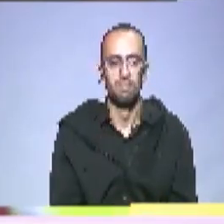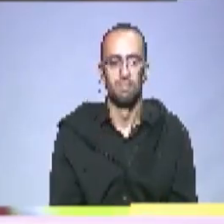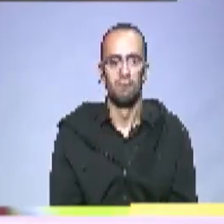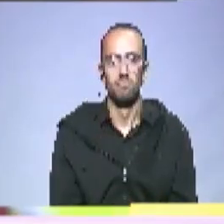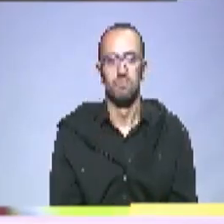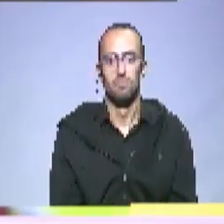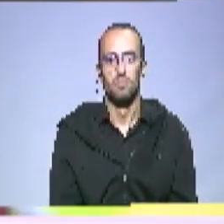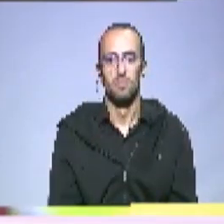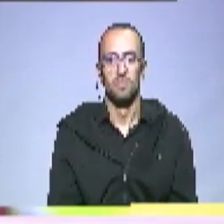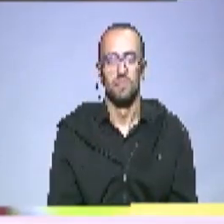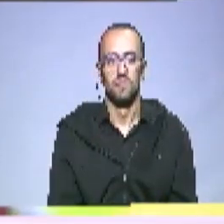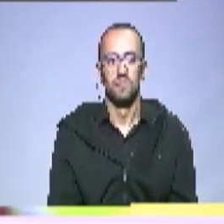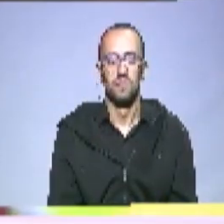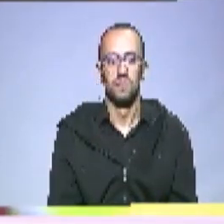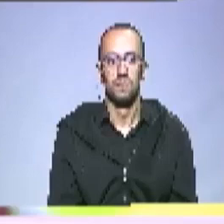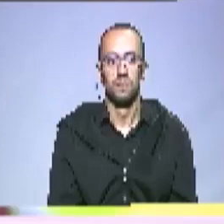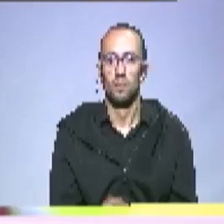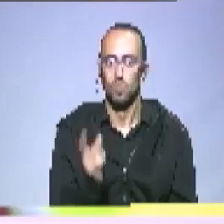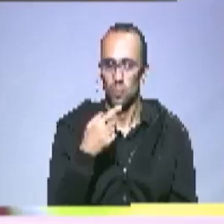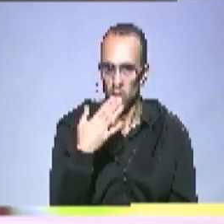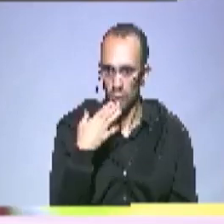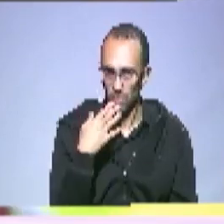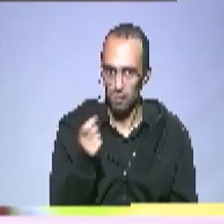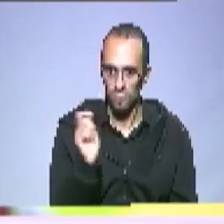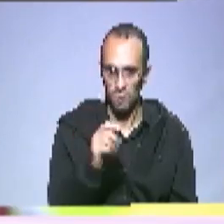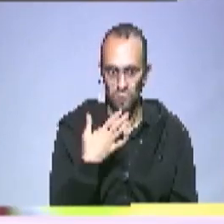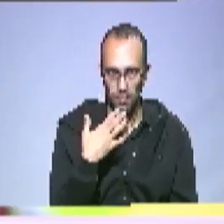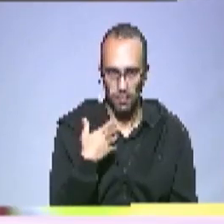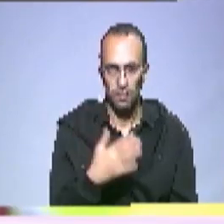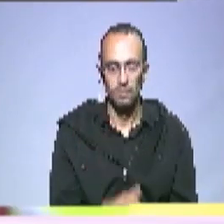فانا يعني وهجيب لها الشطه كمان الناشفه بتاعتها. انت شايف